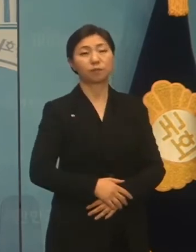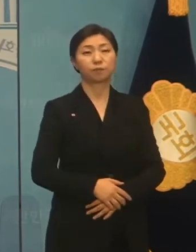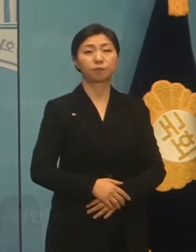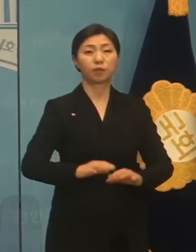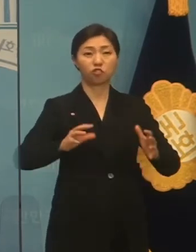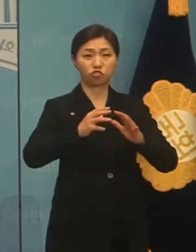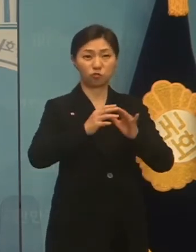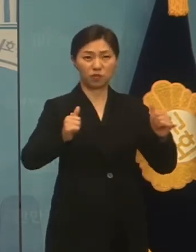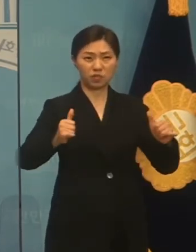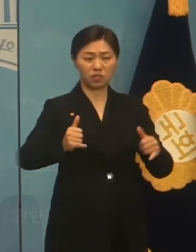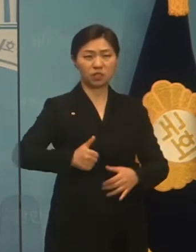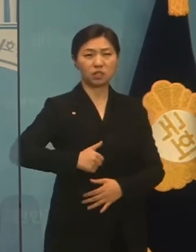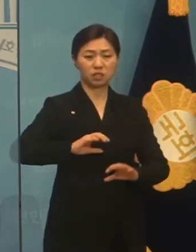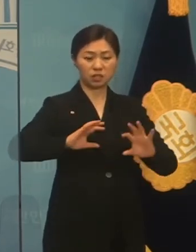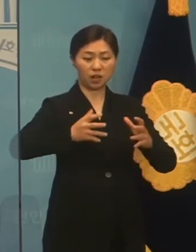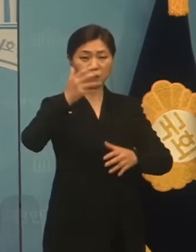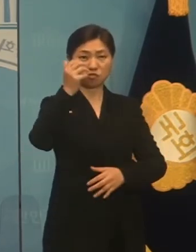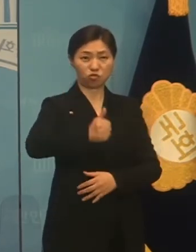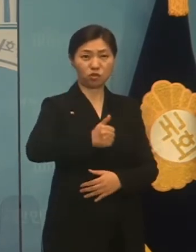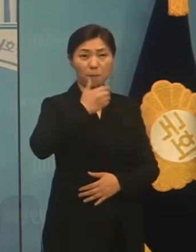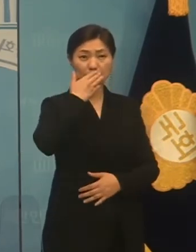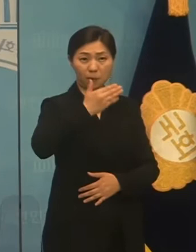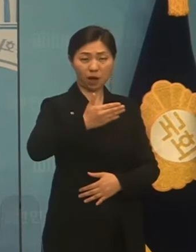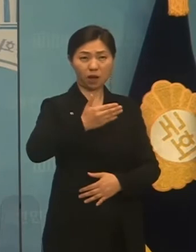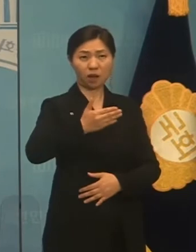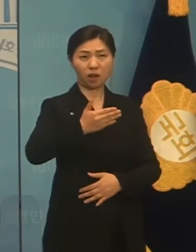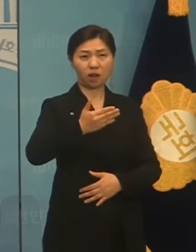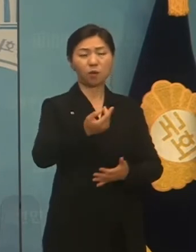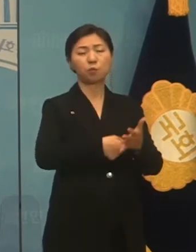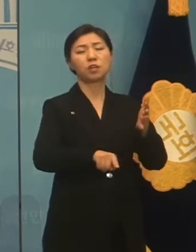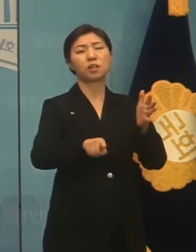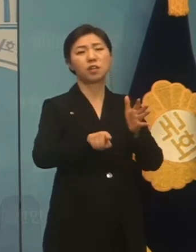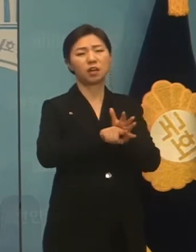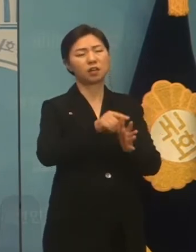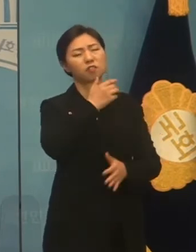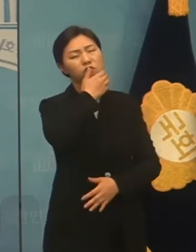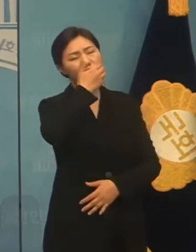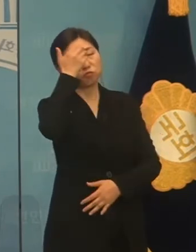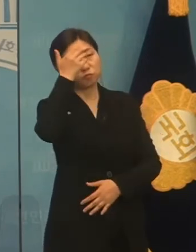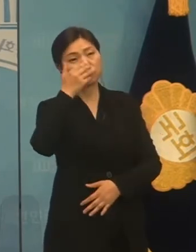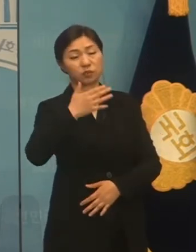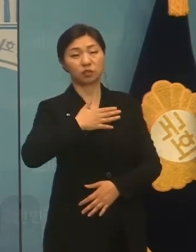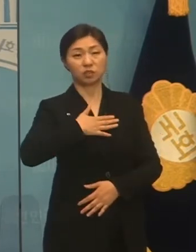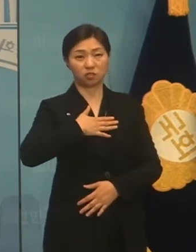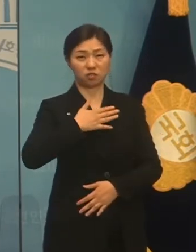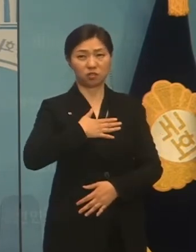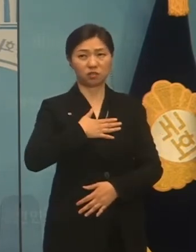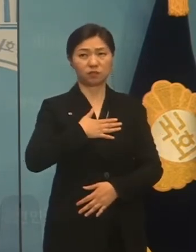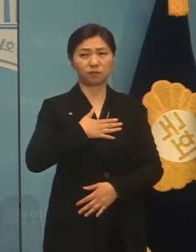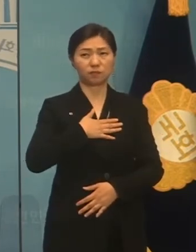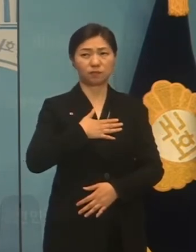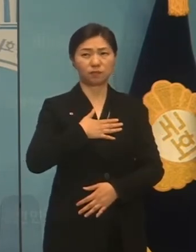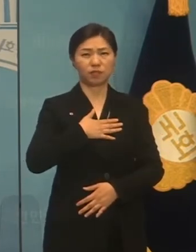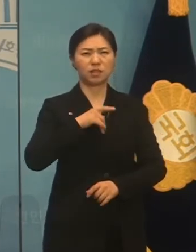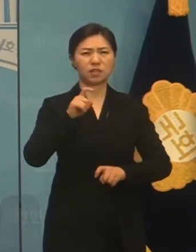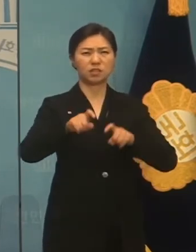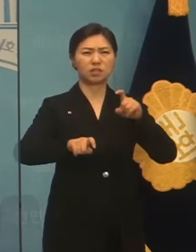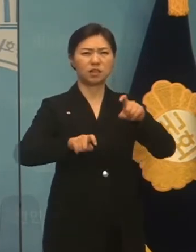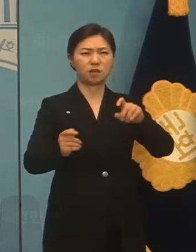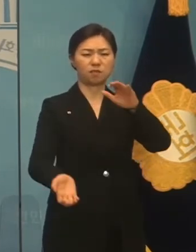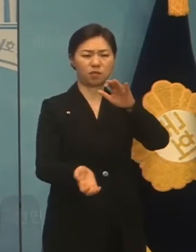국민이 주인이 되는 나라를 위한 꿈, 저 유명석은 실현시킬 수